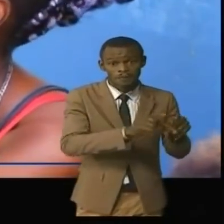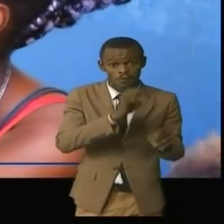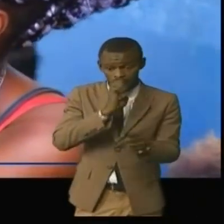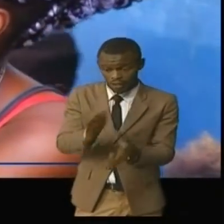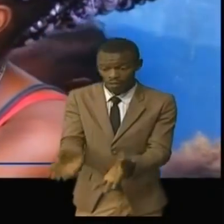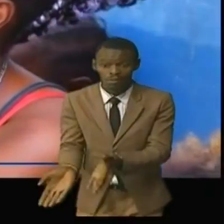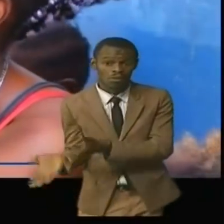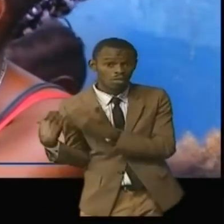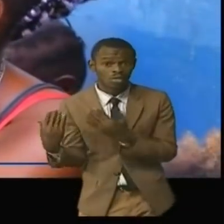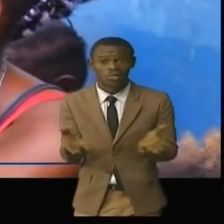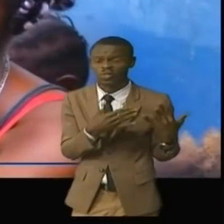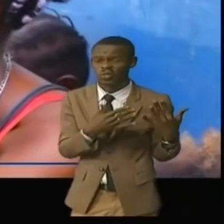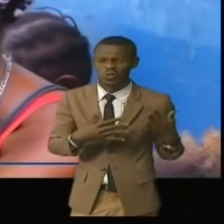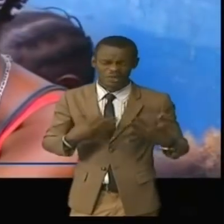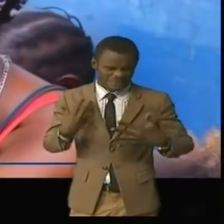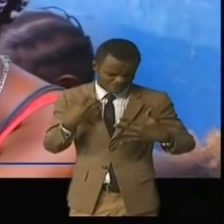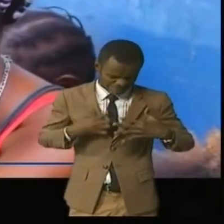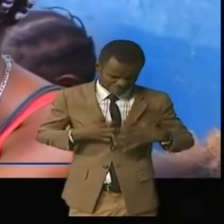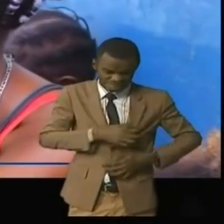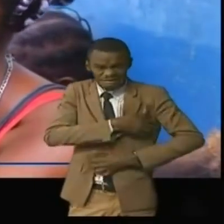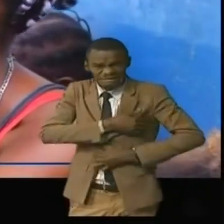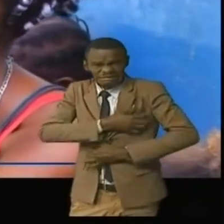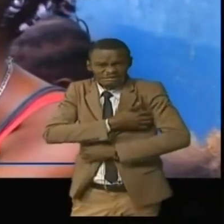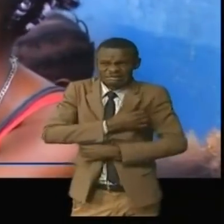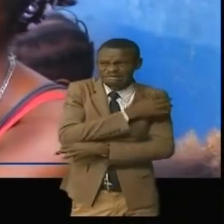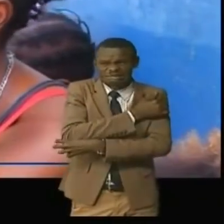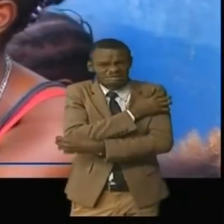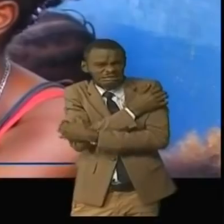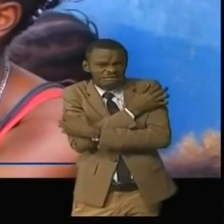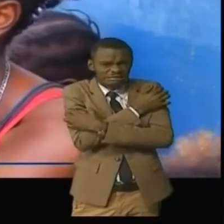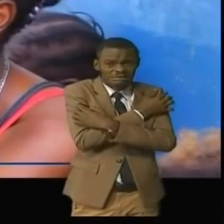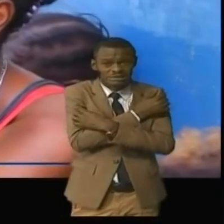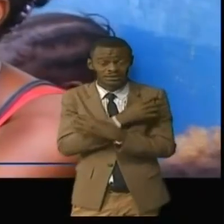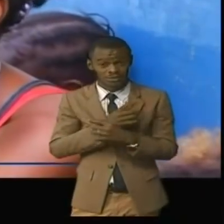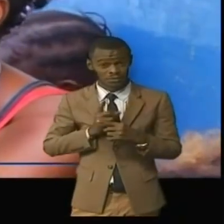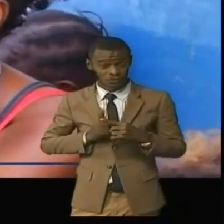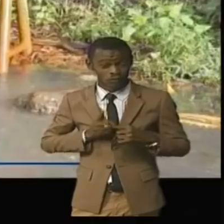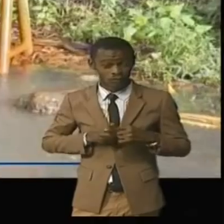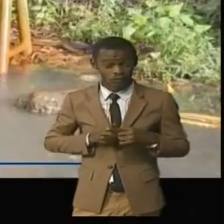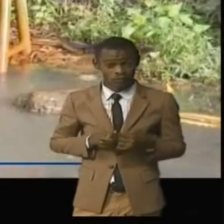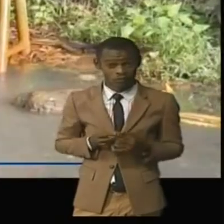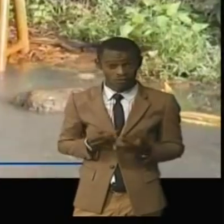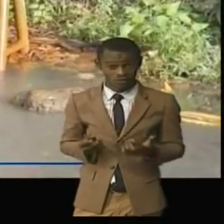Cette eau cause des démangeaisons sur la peau. S'observe la mousse pour la lessive.